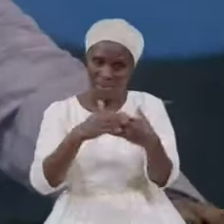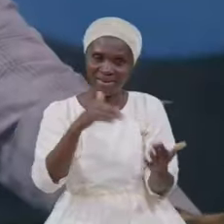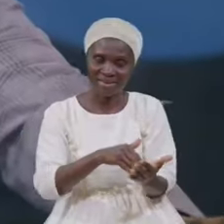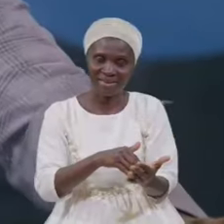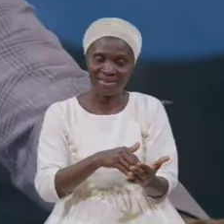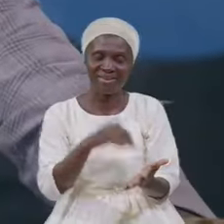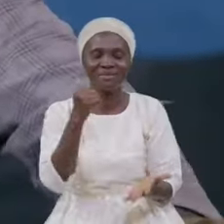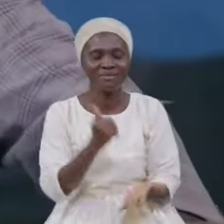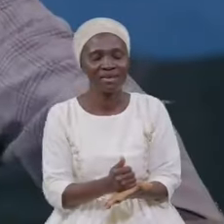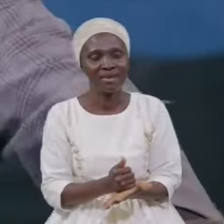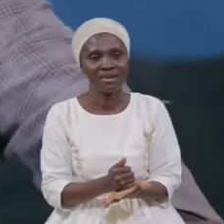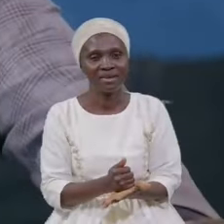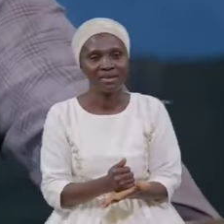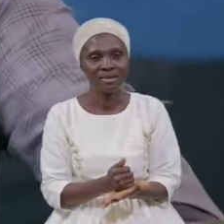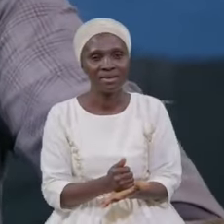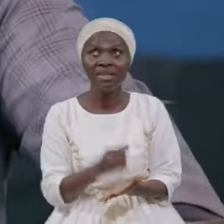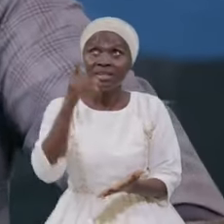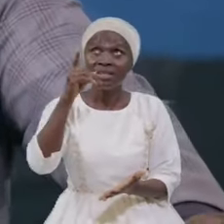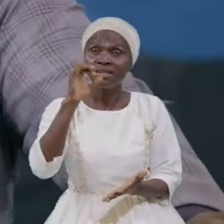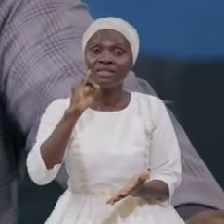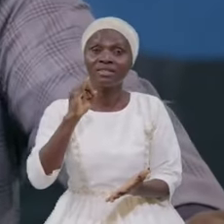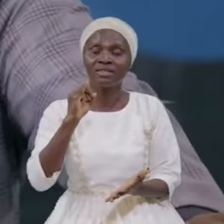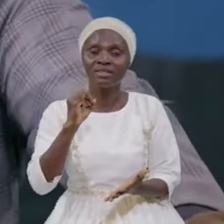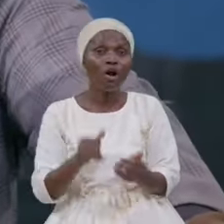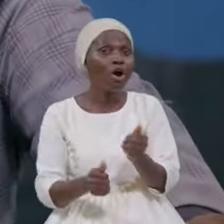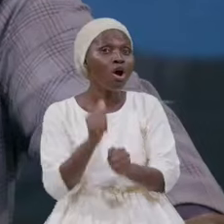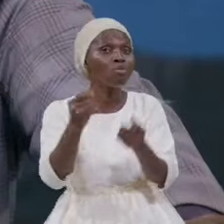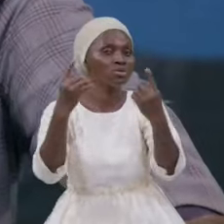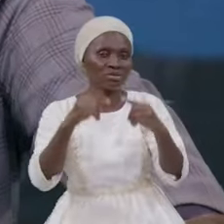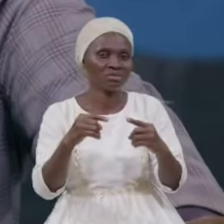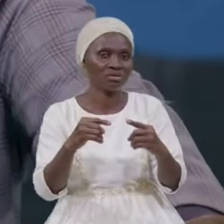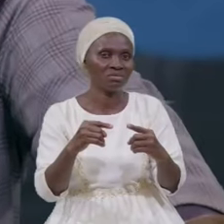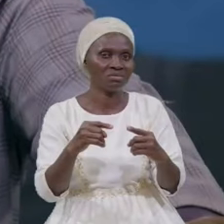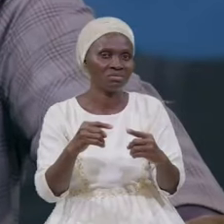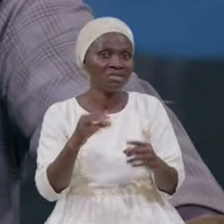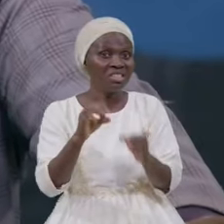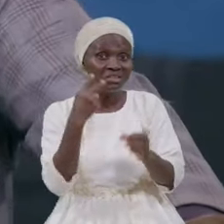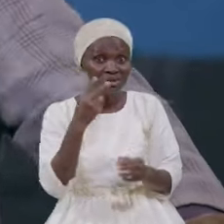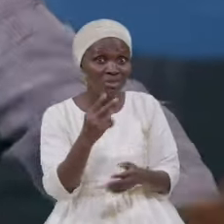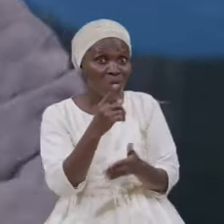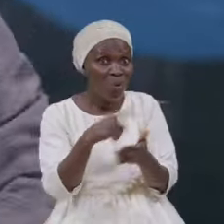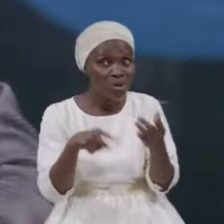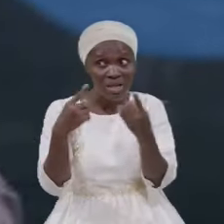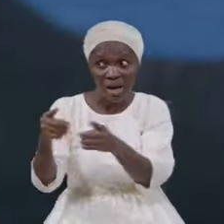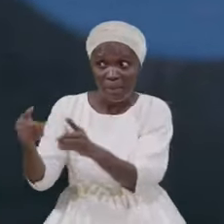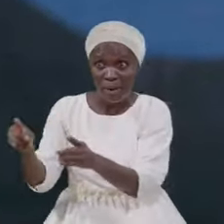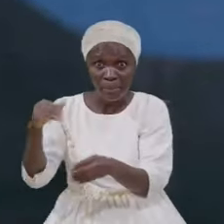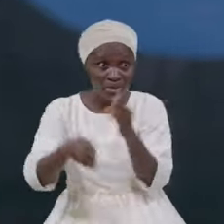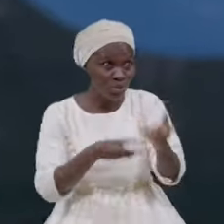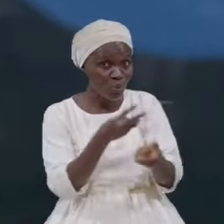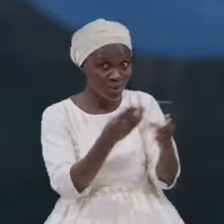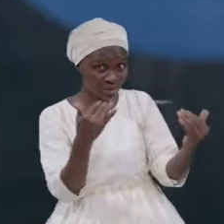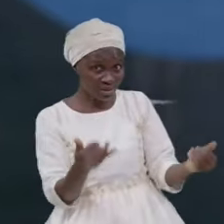Il est même sur le point de venir. Vous voyez les signes partout dans le monde. Il est sur le point de revenir. Si